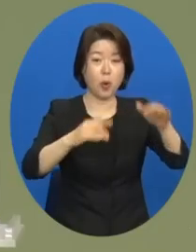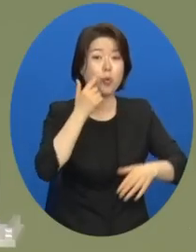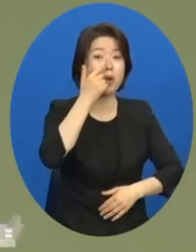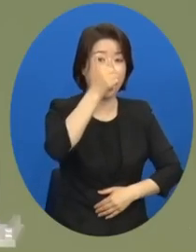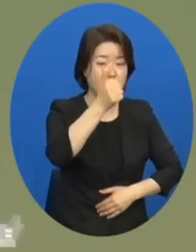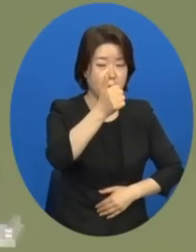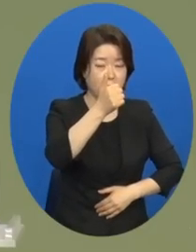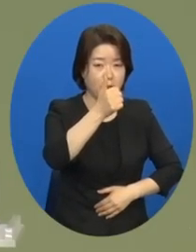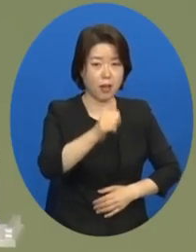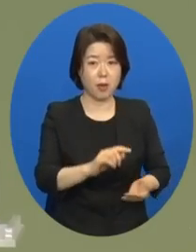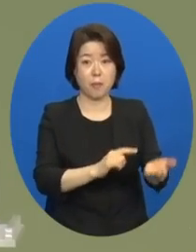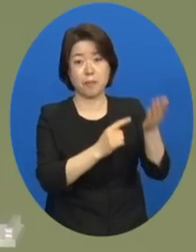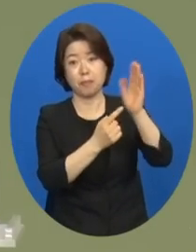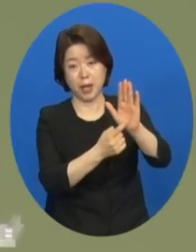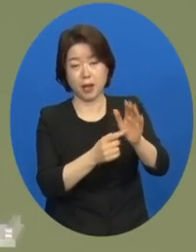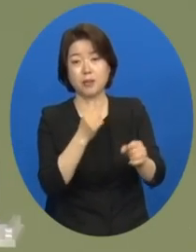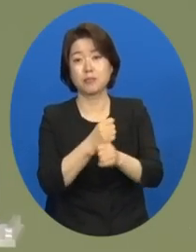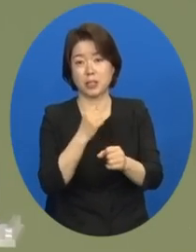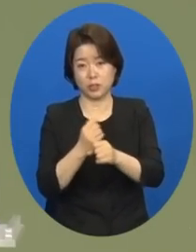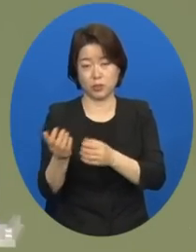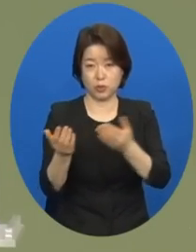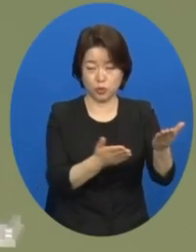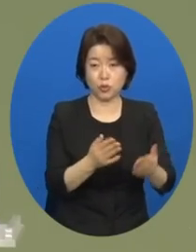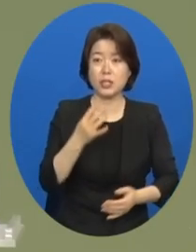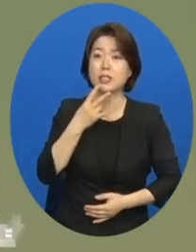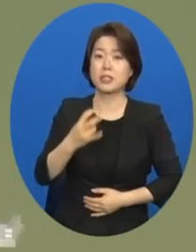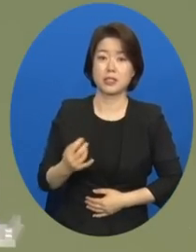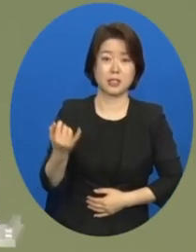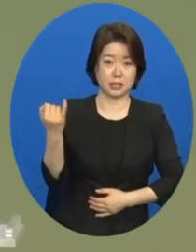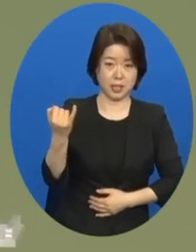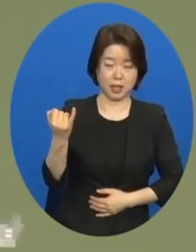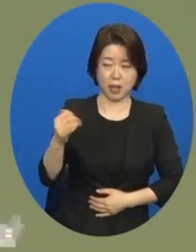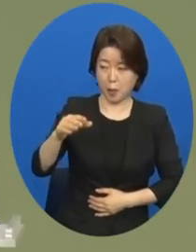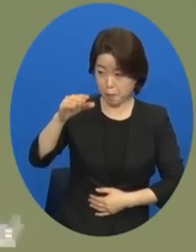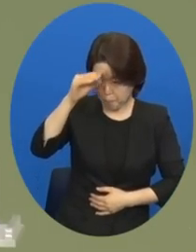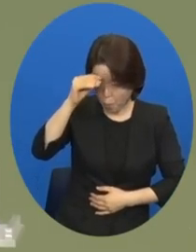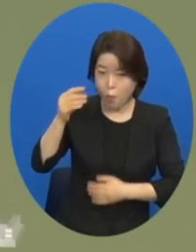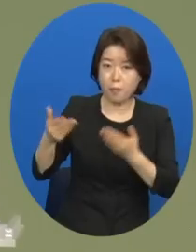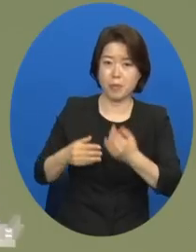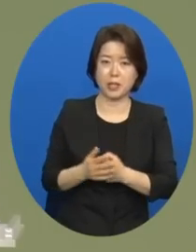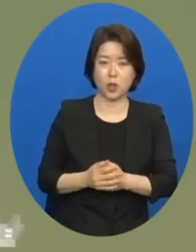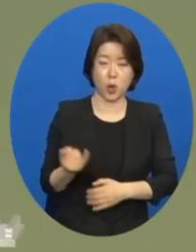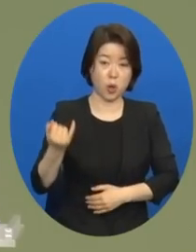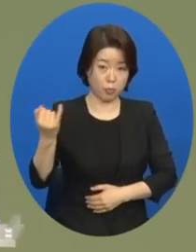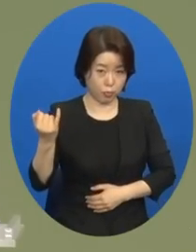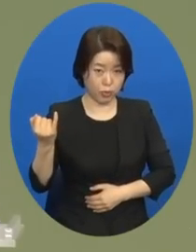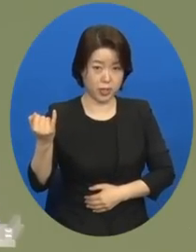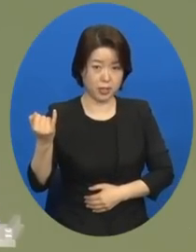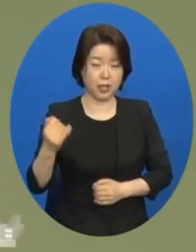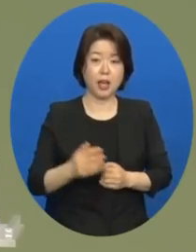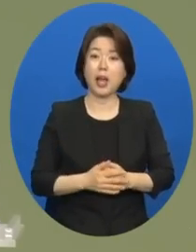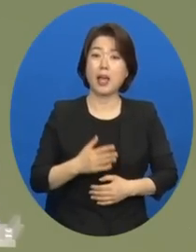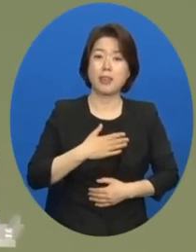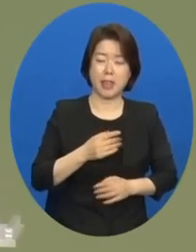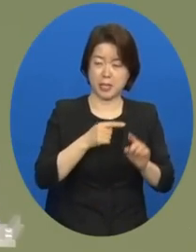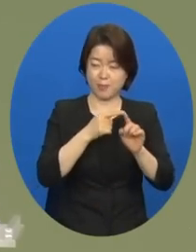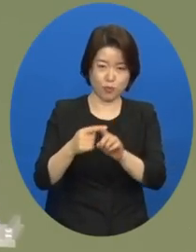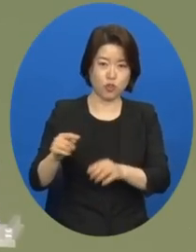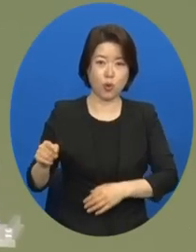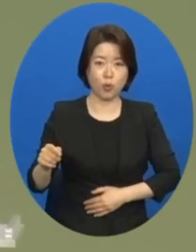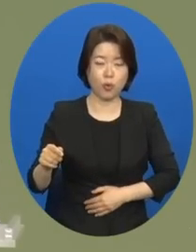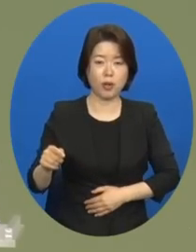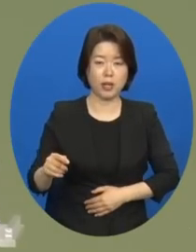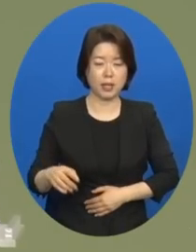자리 매김을 한이 사라를 우리가 본받아서 그때 부인이라고 나는 무조건